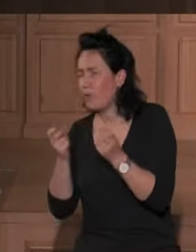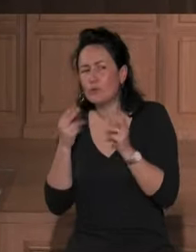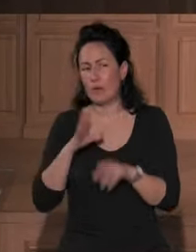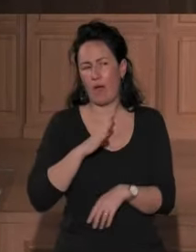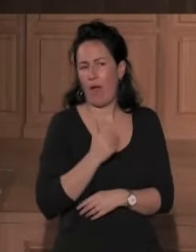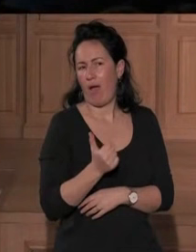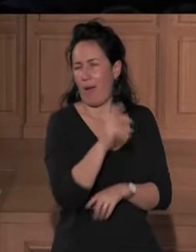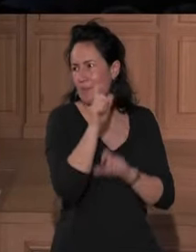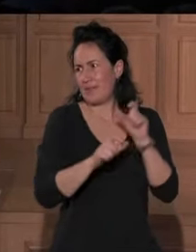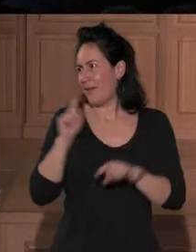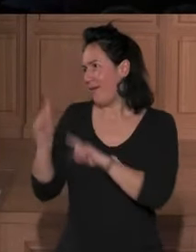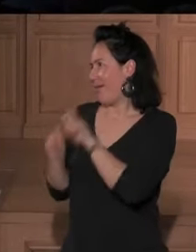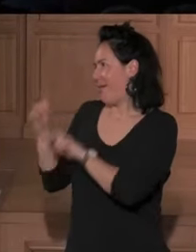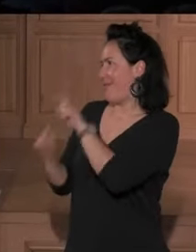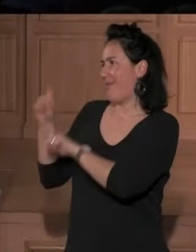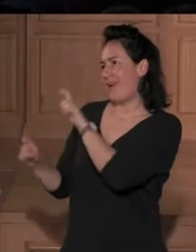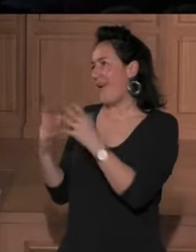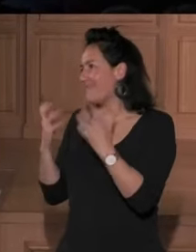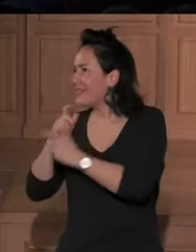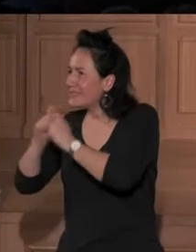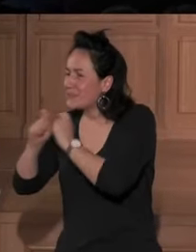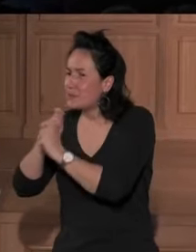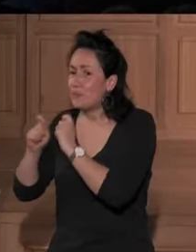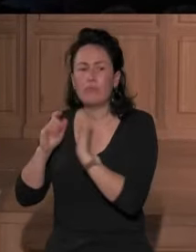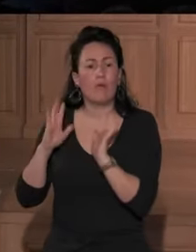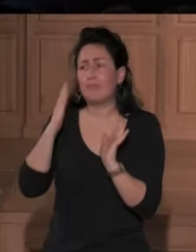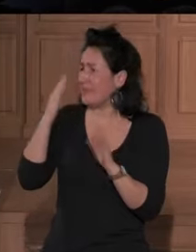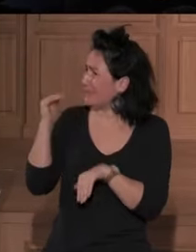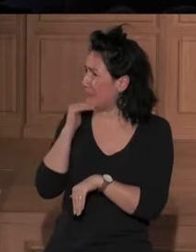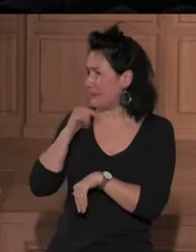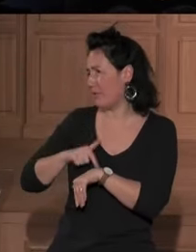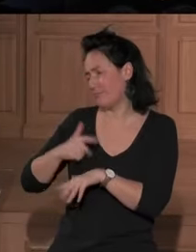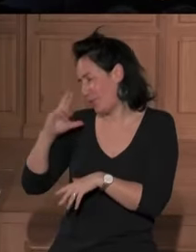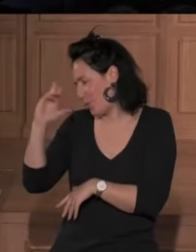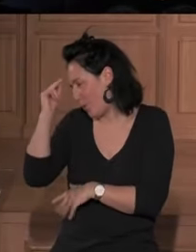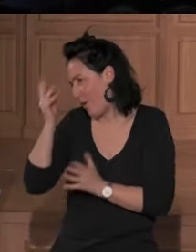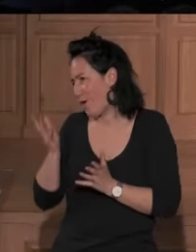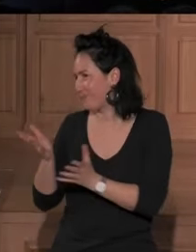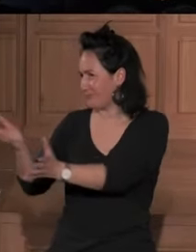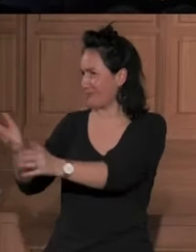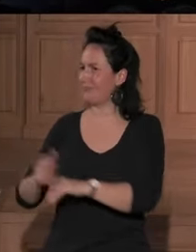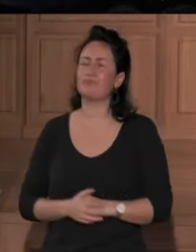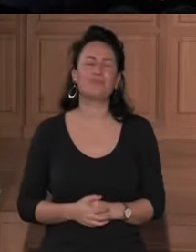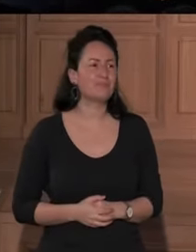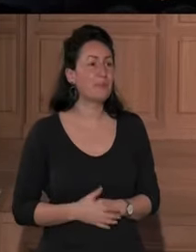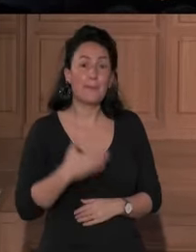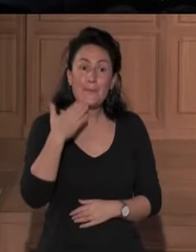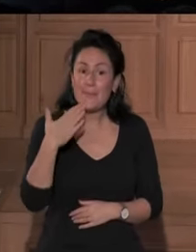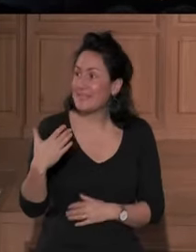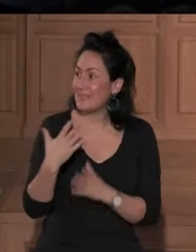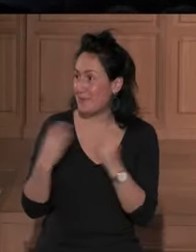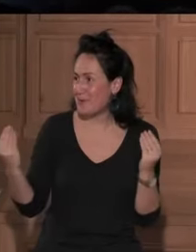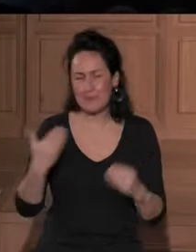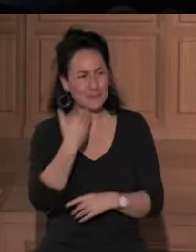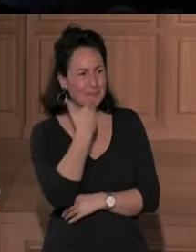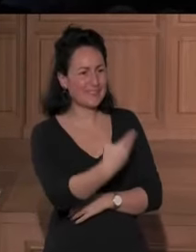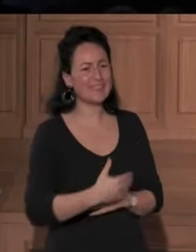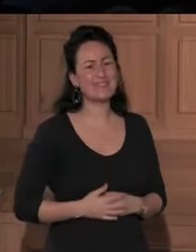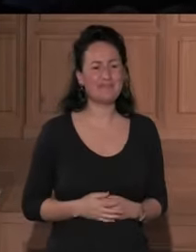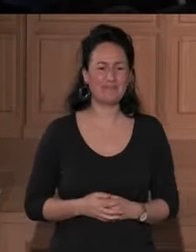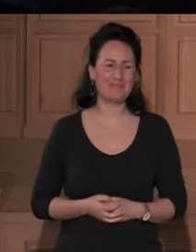vous... Voilà, qui aimeront s'entretenir avec vous. Mais si vous êtes pressé, on le comprendra aussi. On va prendre le temps. Voilà. Merci beaucoup. Merci. Merci à